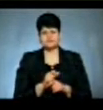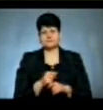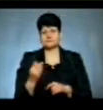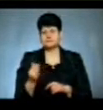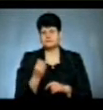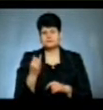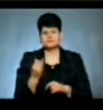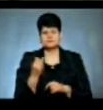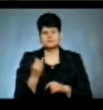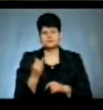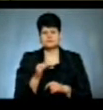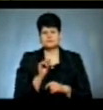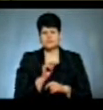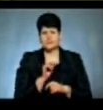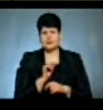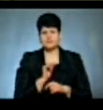цікаві його